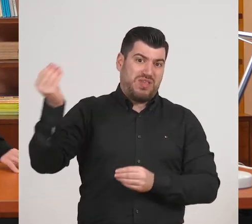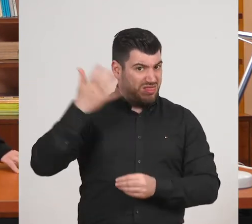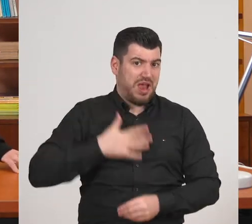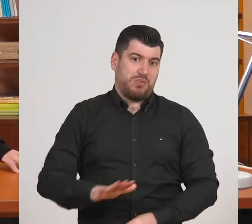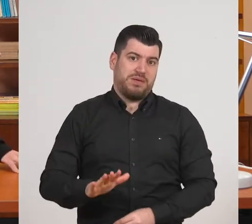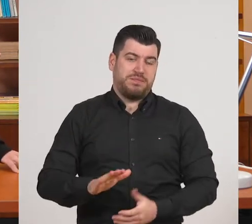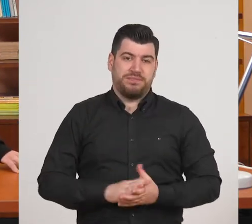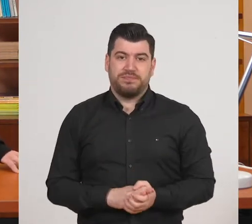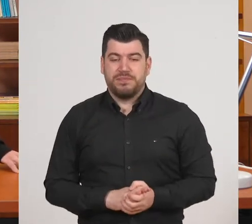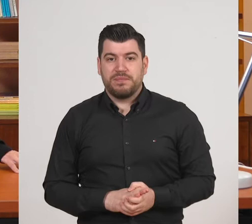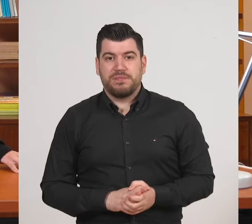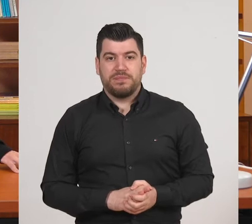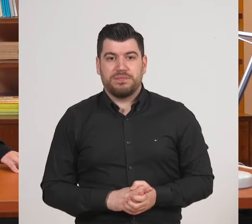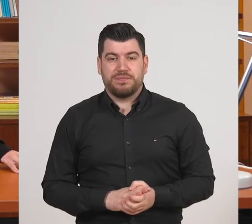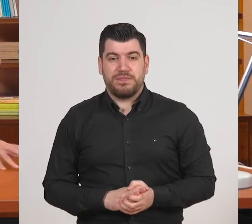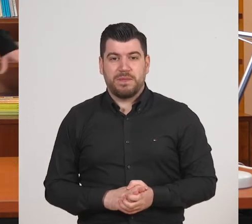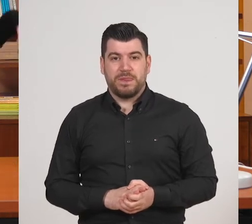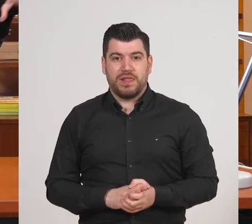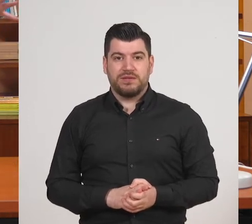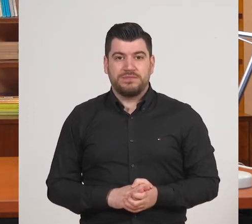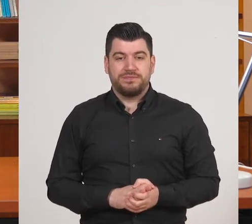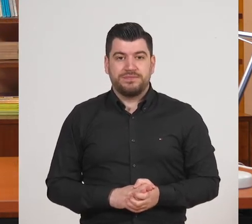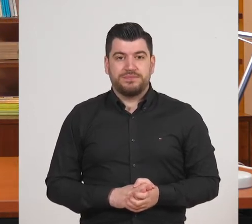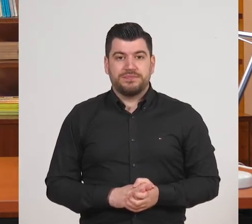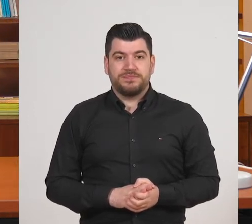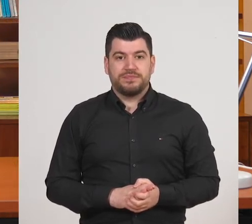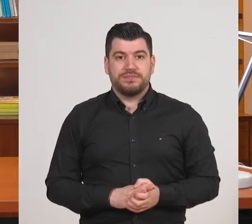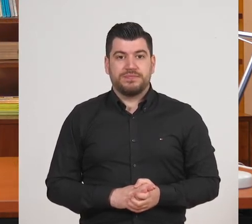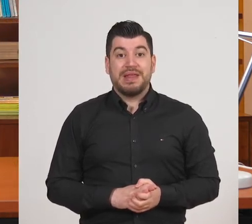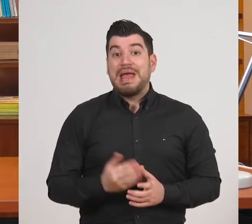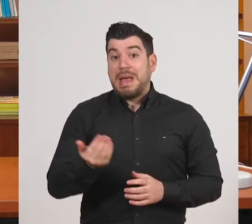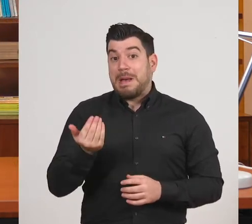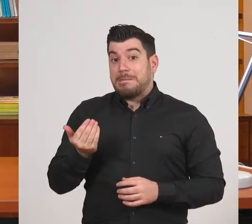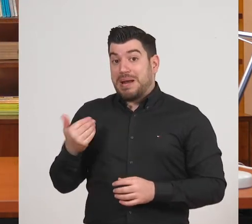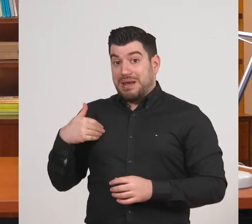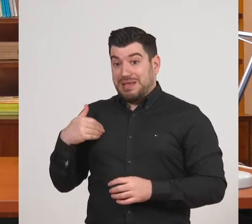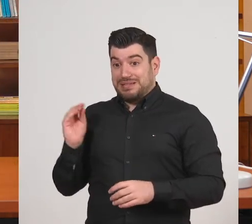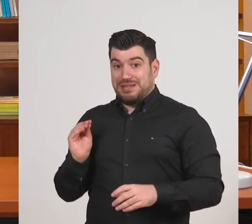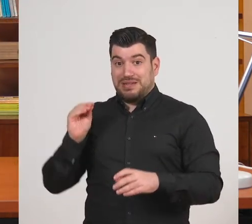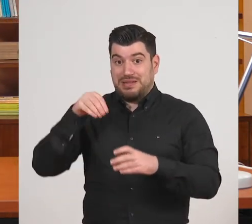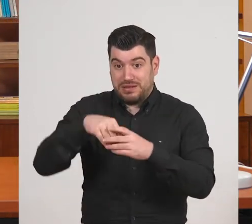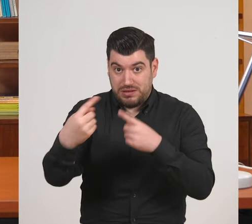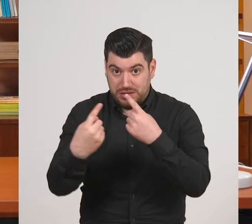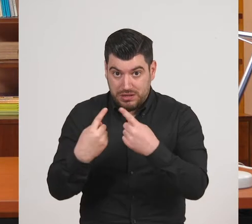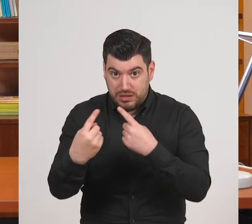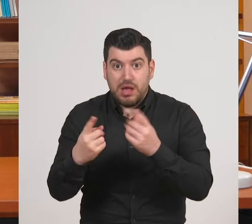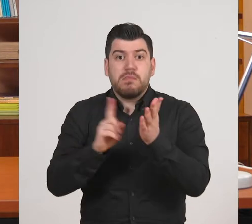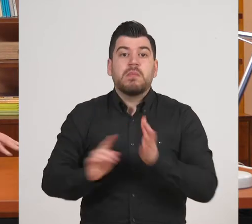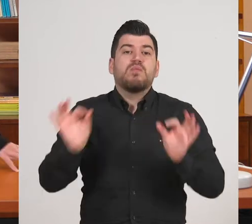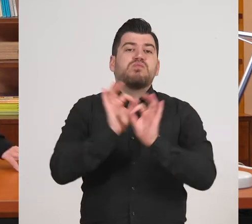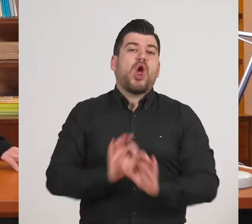μας. Και πάμε να δούμε. Πριν συμμετέχουμε στο debate, προετοιμαζόμαστε.